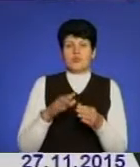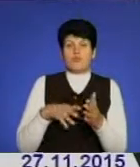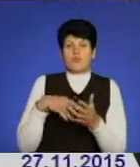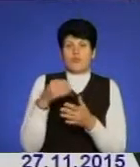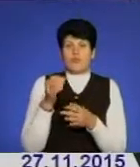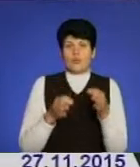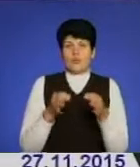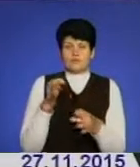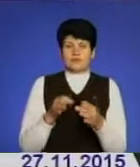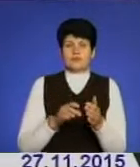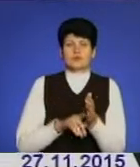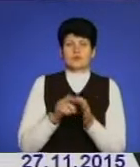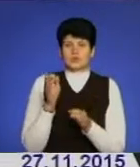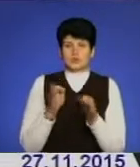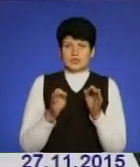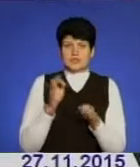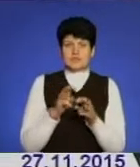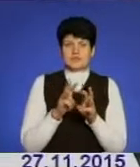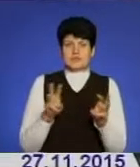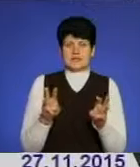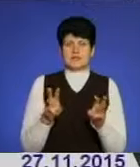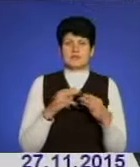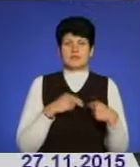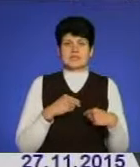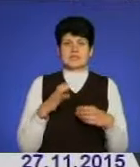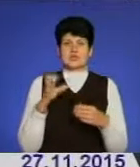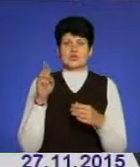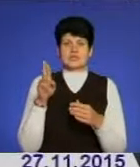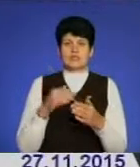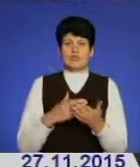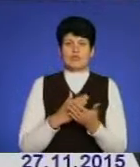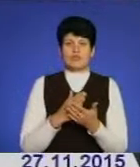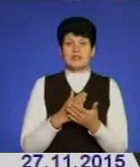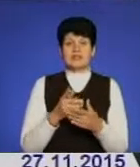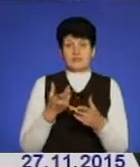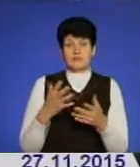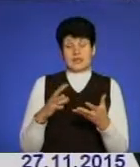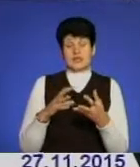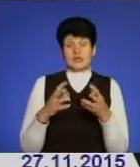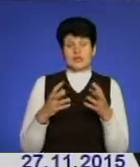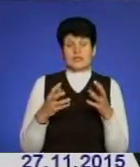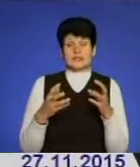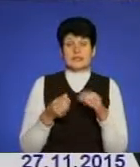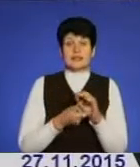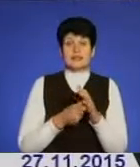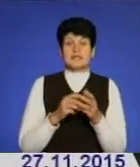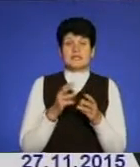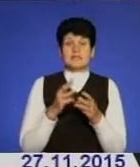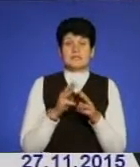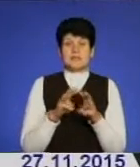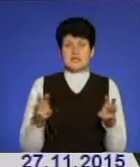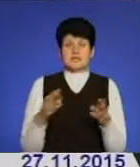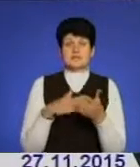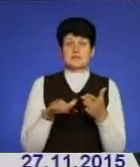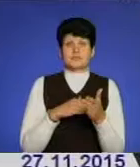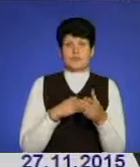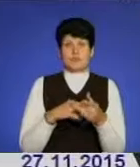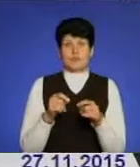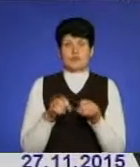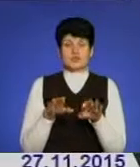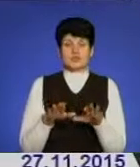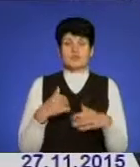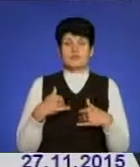Міністерства соціальної політики України, і в результаті цих наших судових дій Кабінет міністрів України скасував цю постанову. І цим ми не